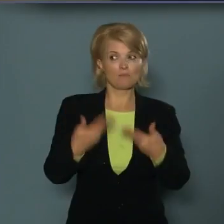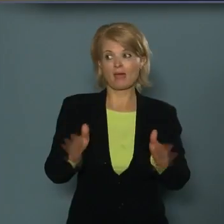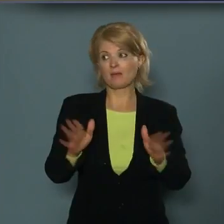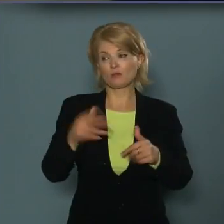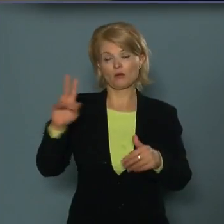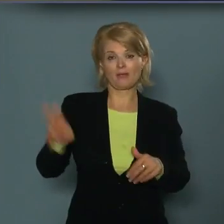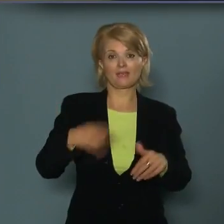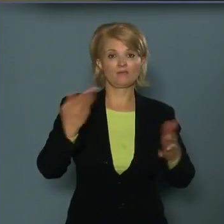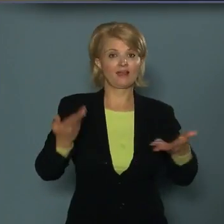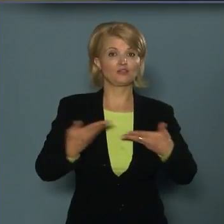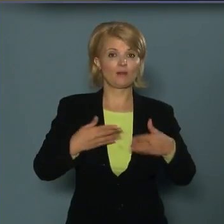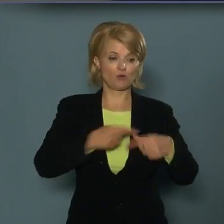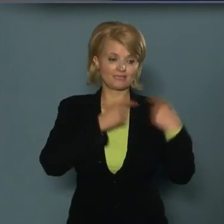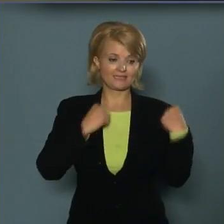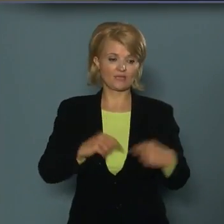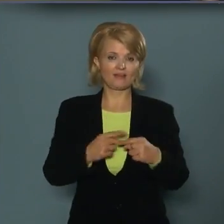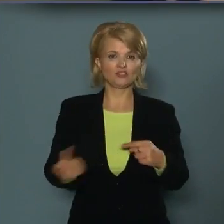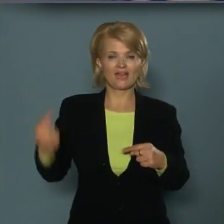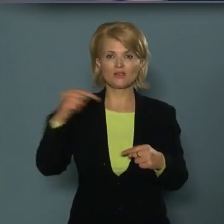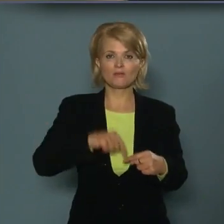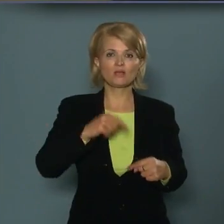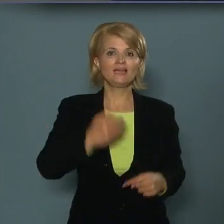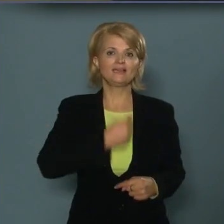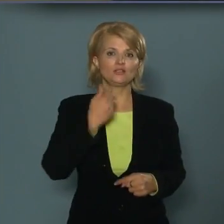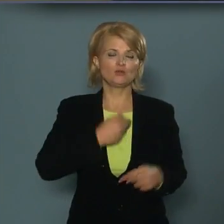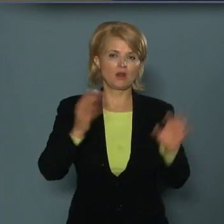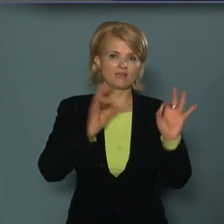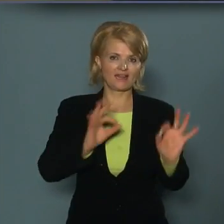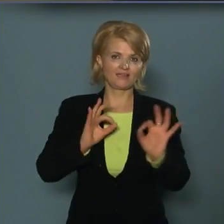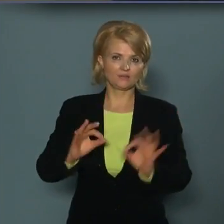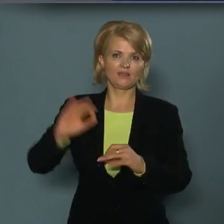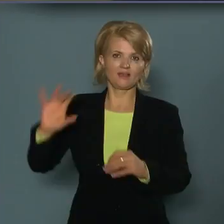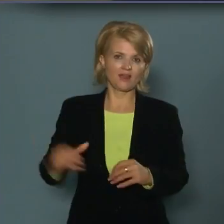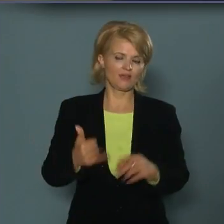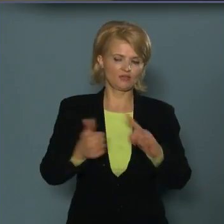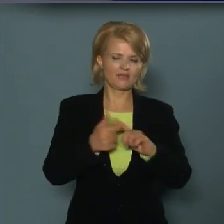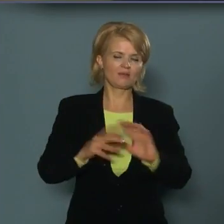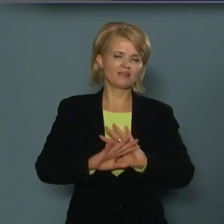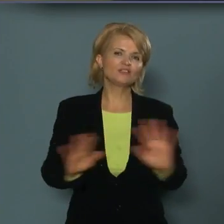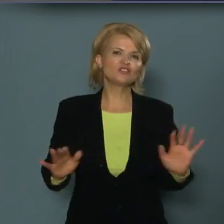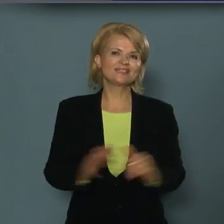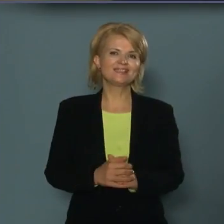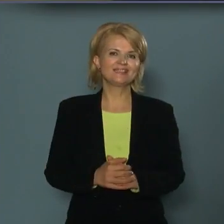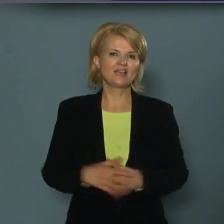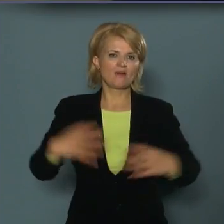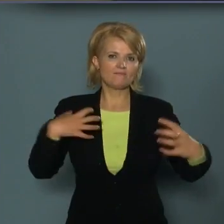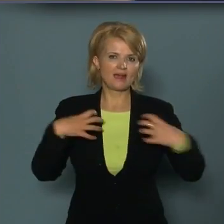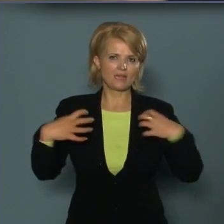bármikor, amikor meghívást kapok, nagyon szívesen jövök iskolai rendezvényekre is, és egyébként is